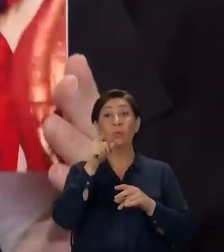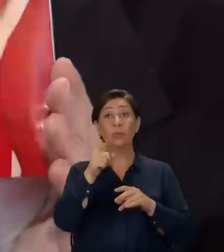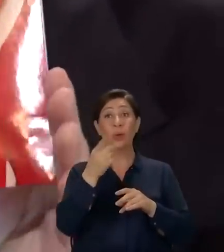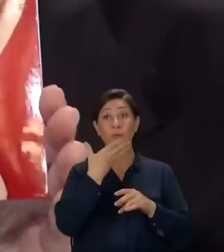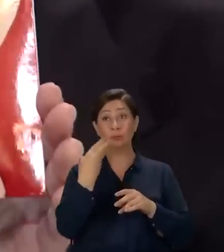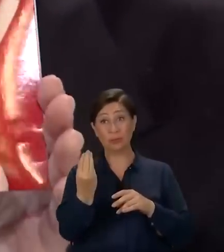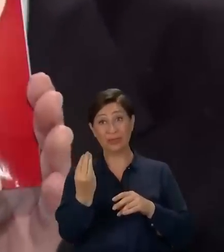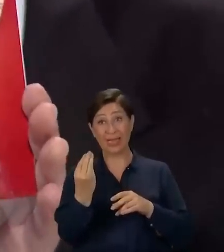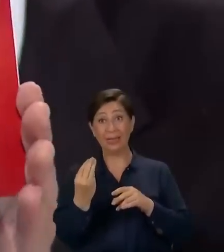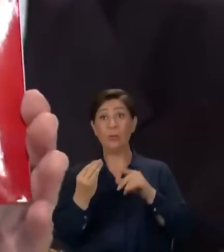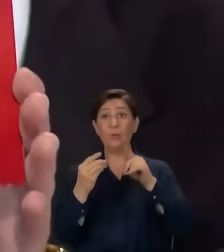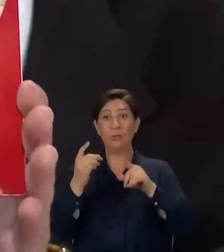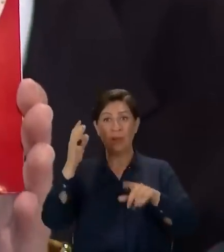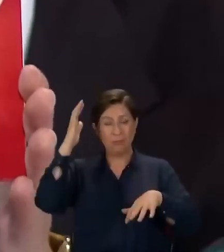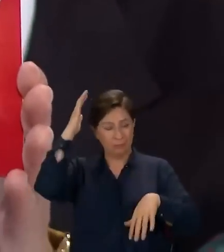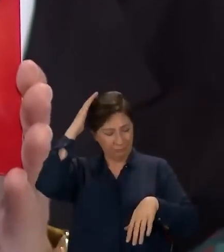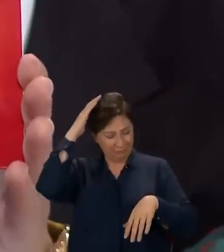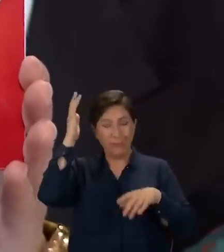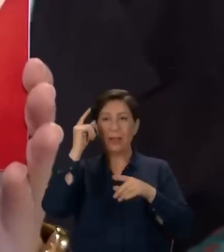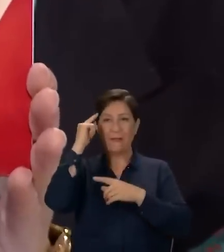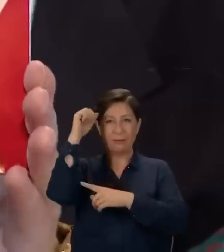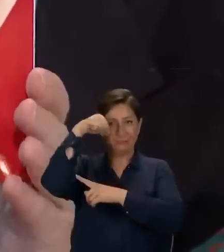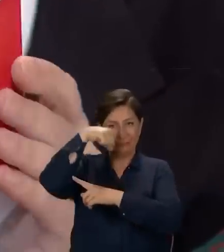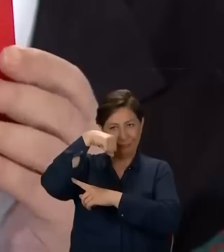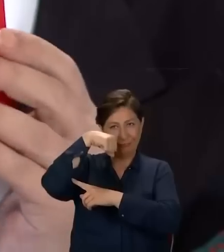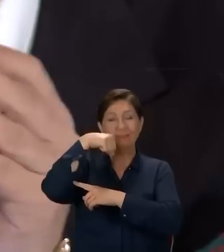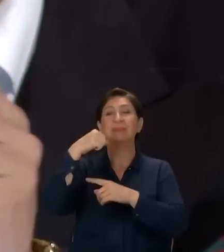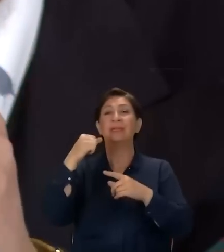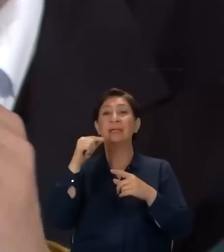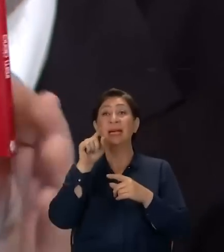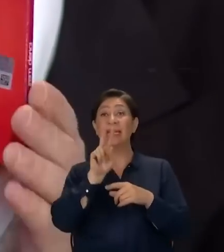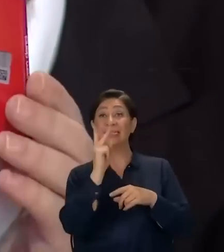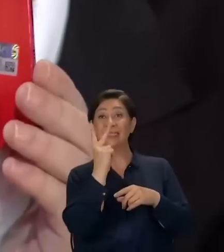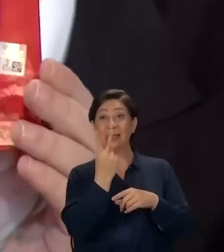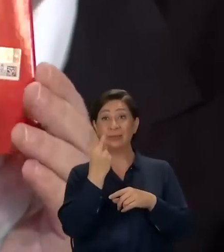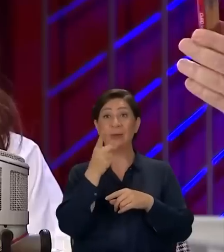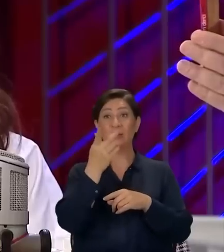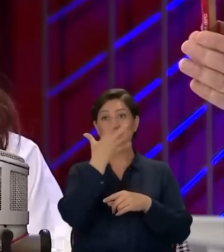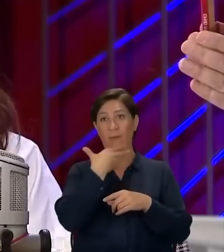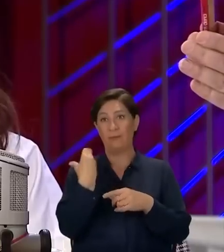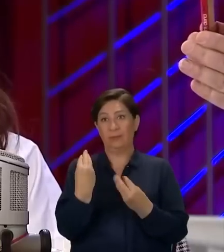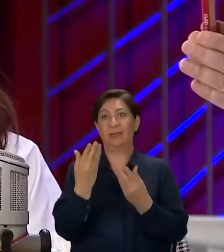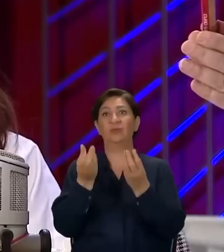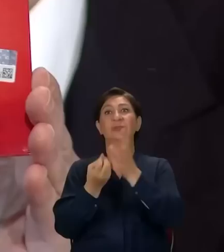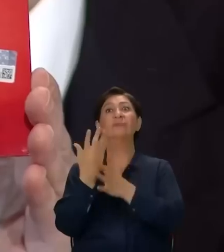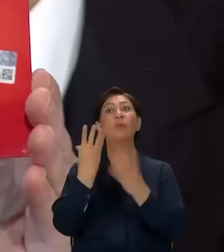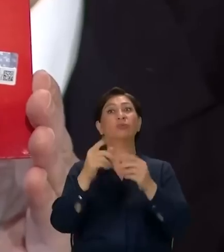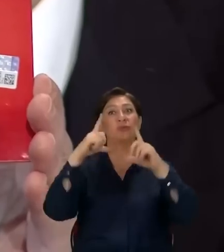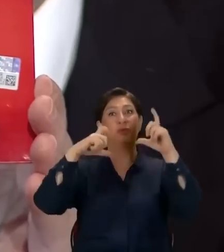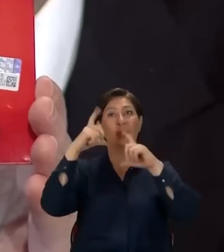da güzel çıkmışsın. Burada böyle başın öne eğik. Ondan sonra burada da çok hoşsun yahu.